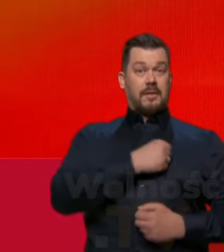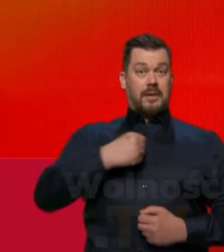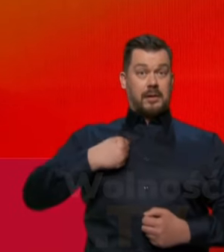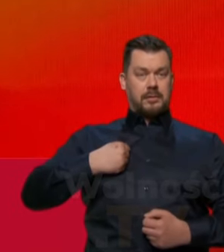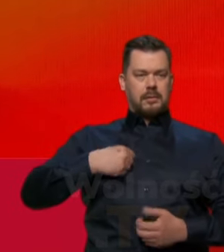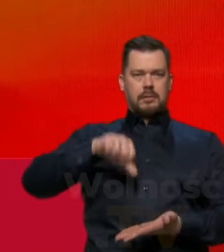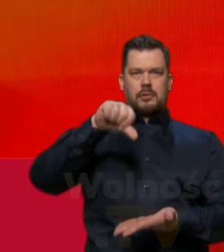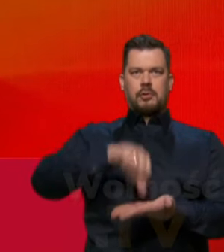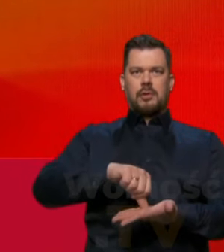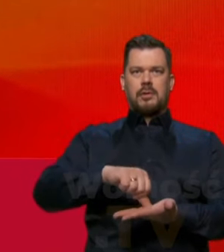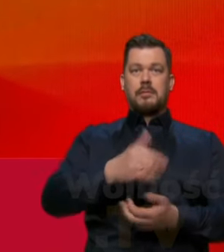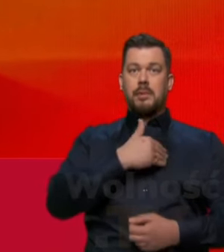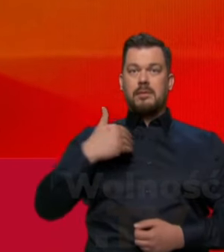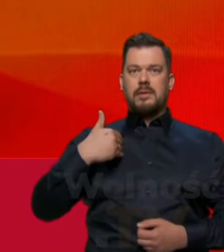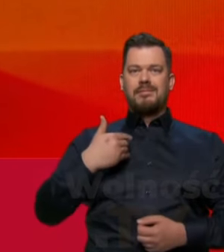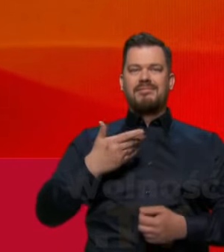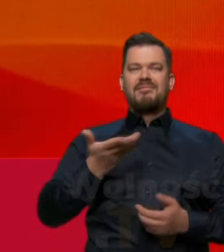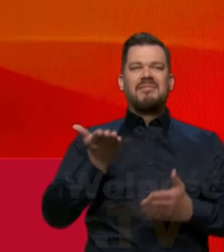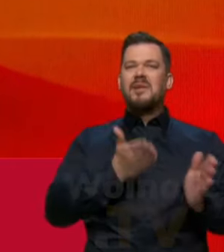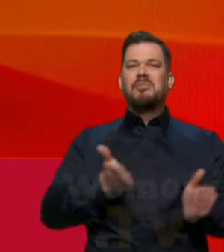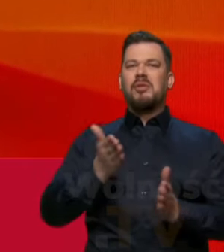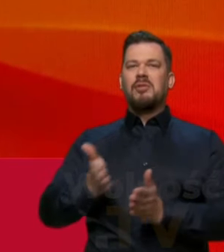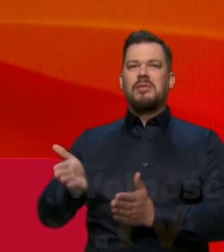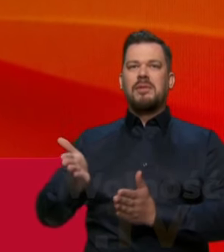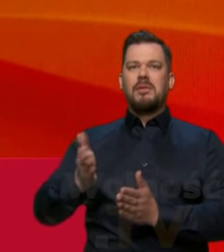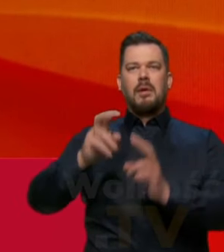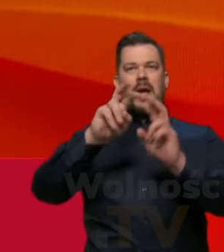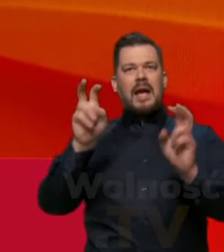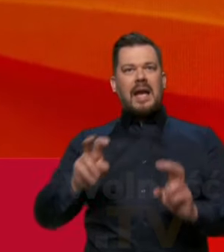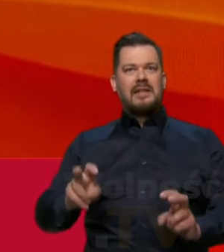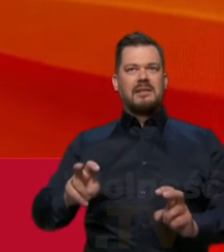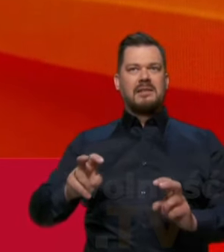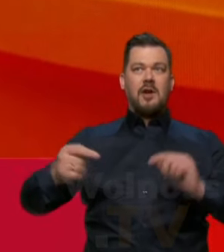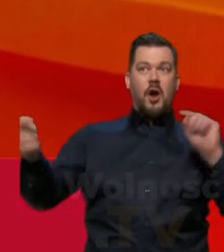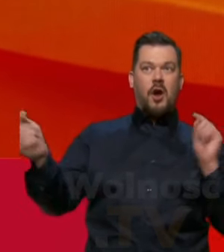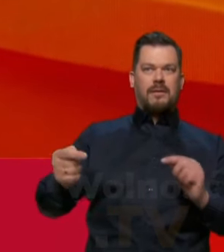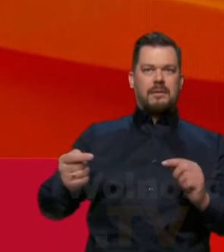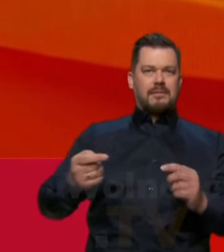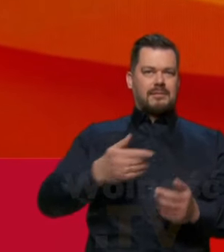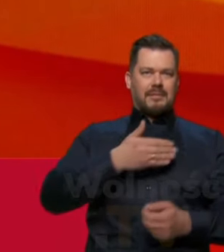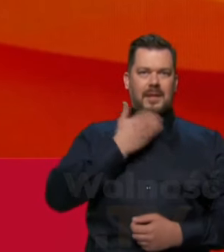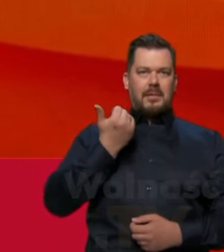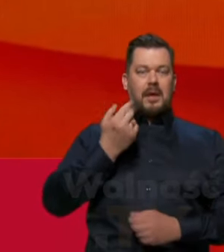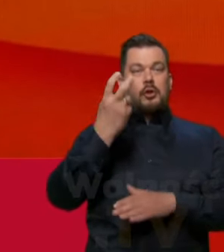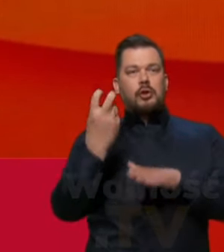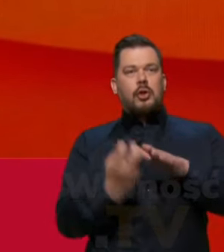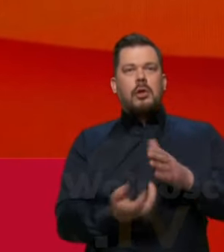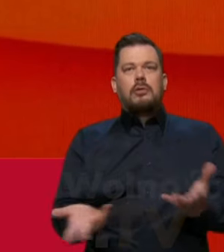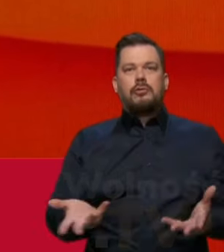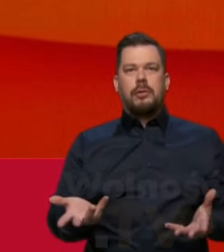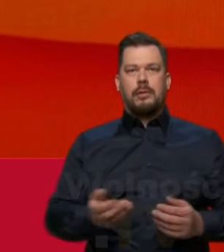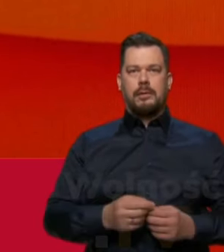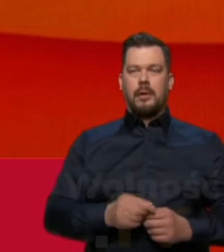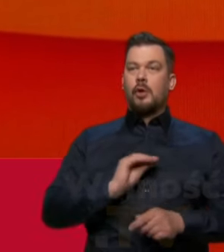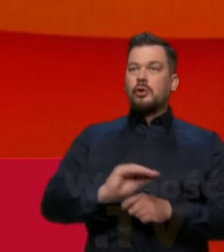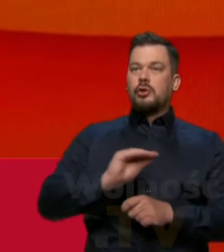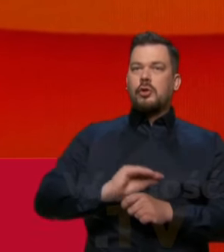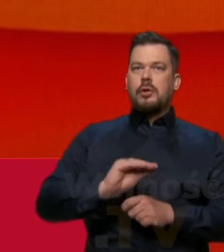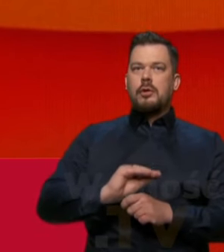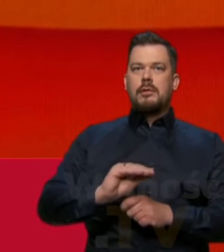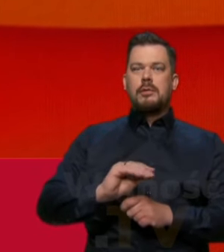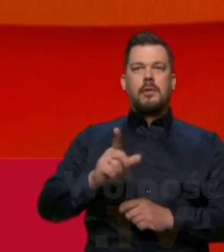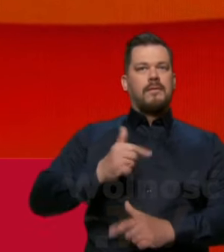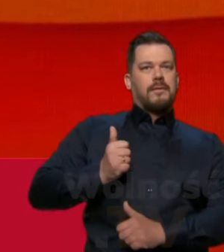Polskę nieprzygotowaną do żadnego kryzysu, żadnego konfliktu. Nie ma schronów, nie ma przeszkolonych